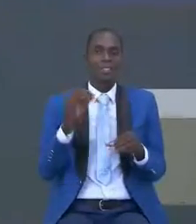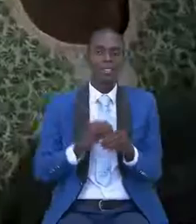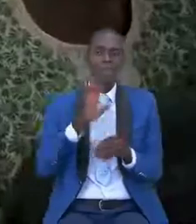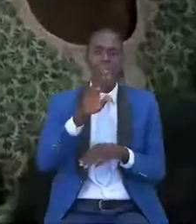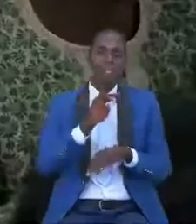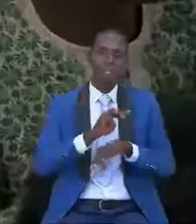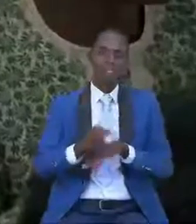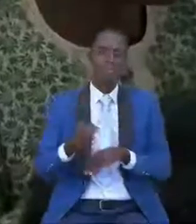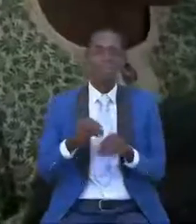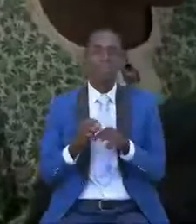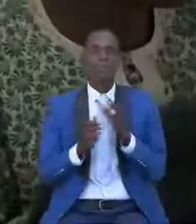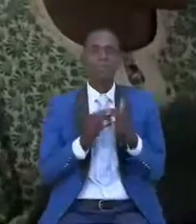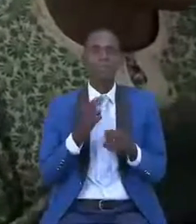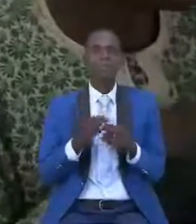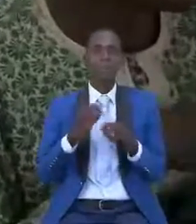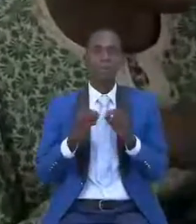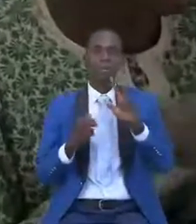ministère.